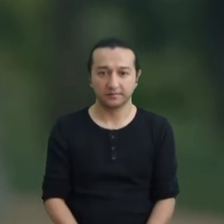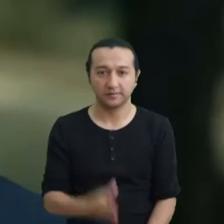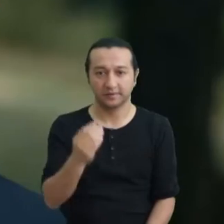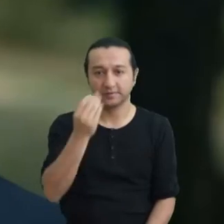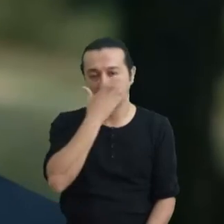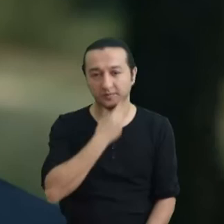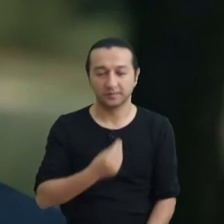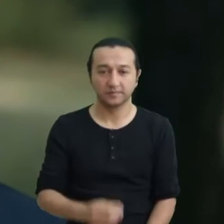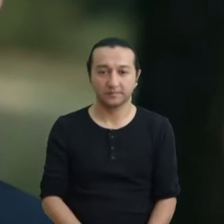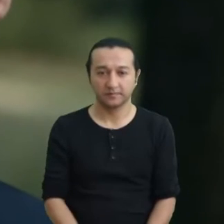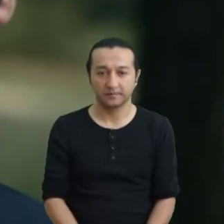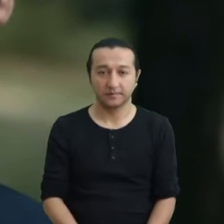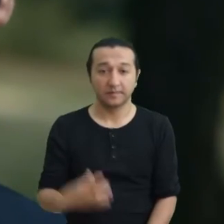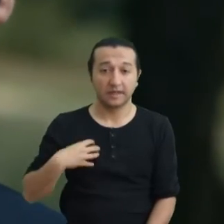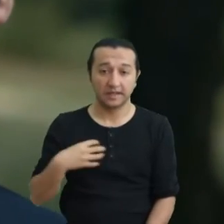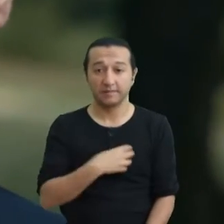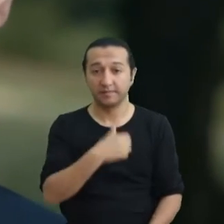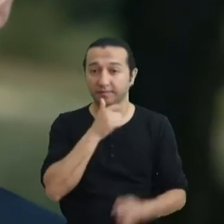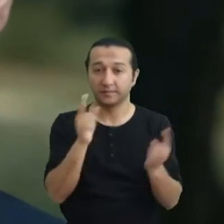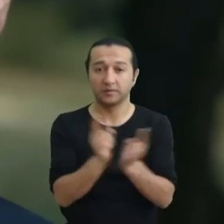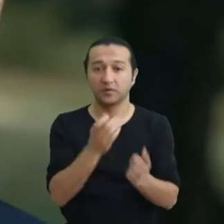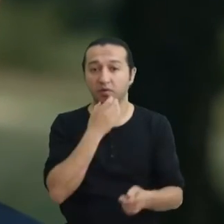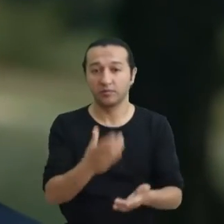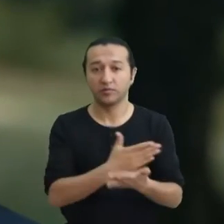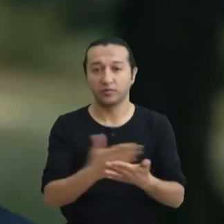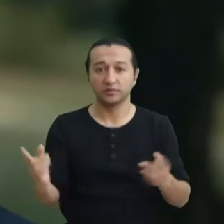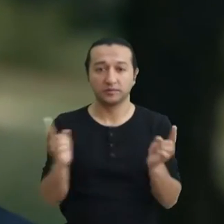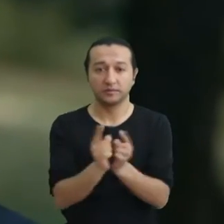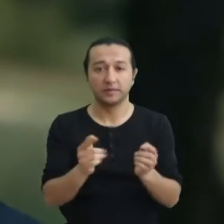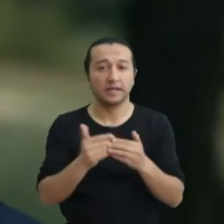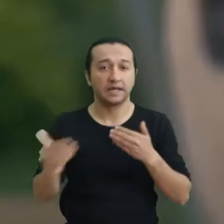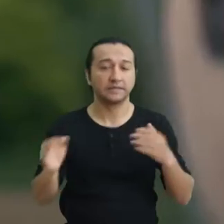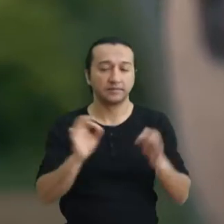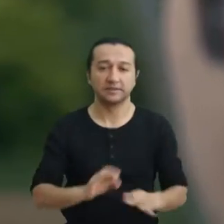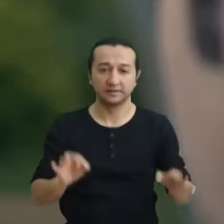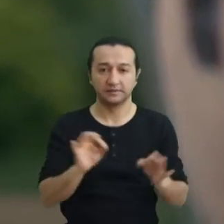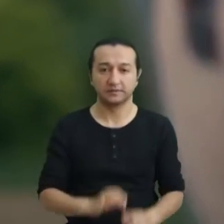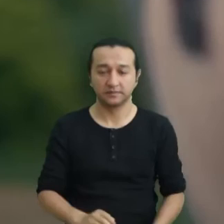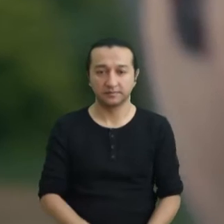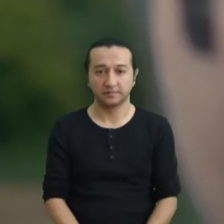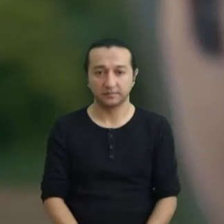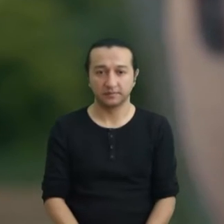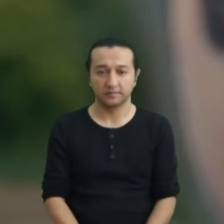Çok güzel. Annemle babam ömürleri boyunca birbirlerinden ayrılmadılar.